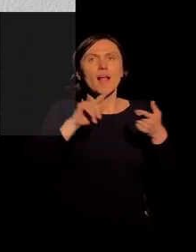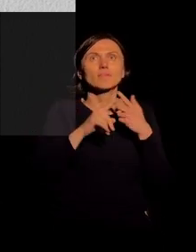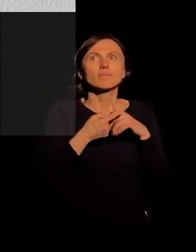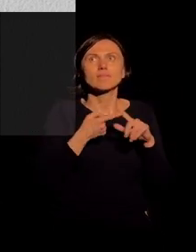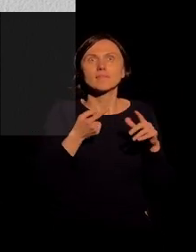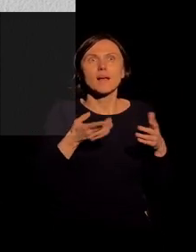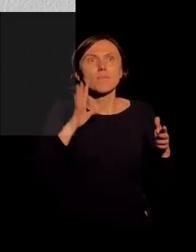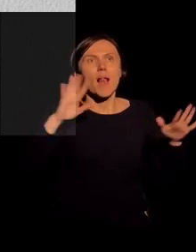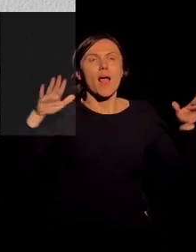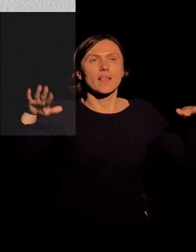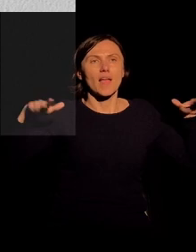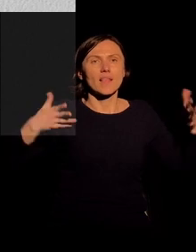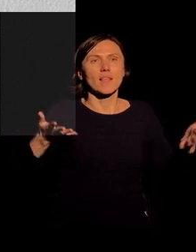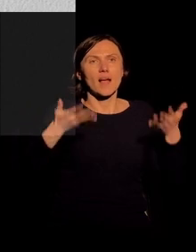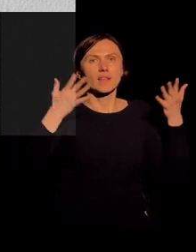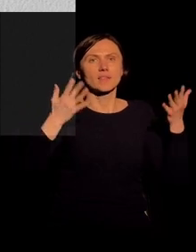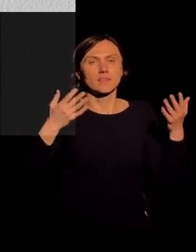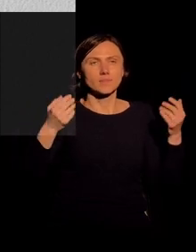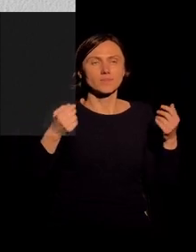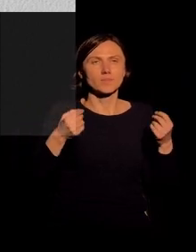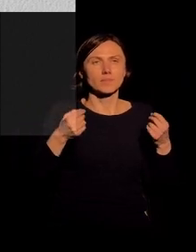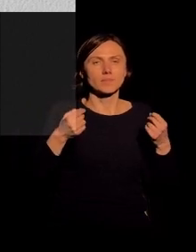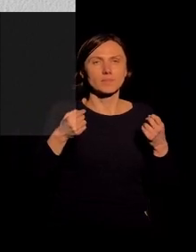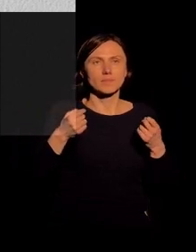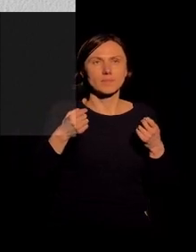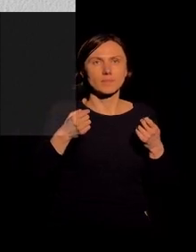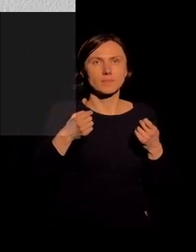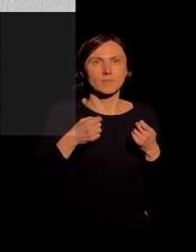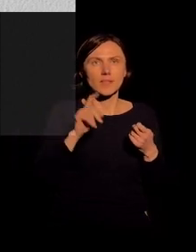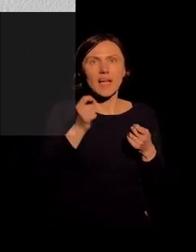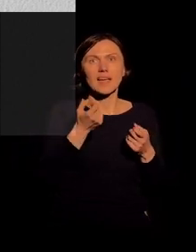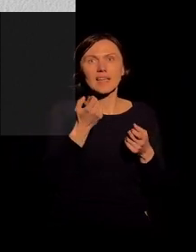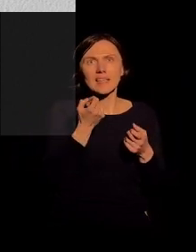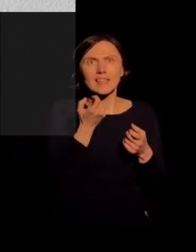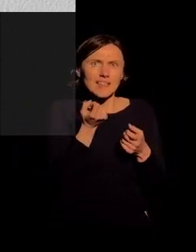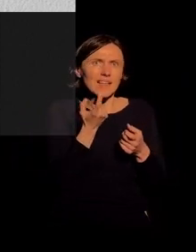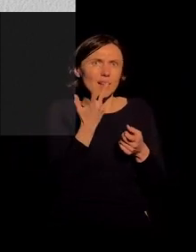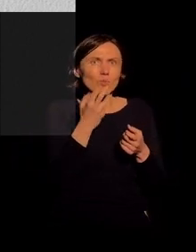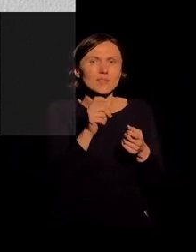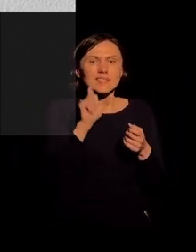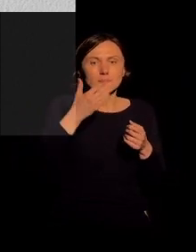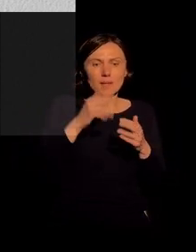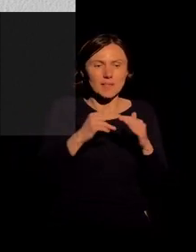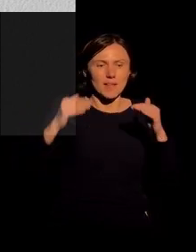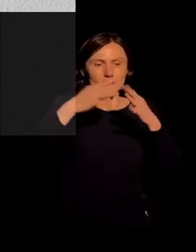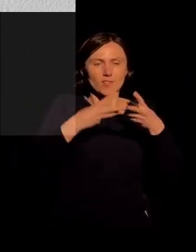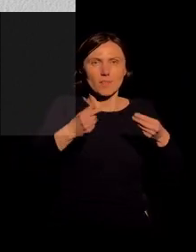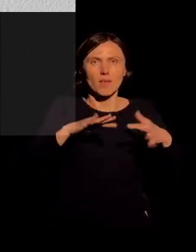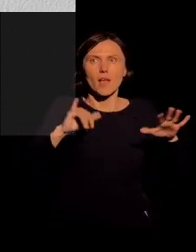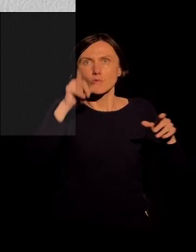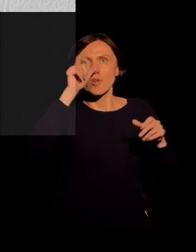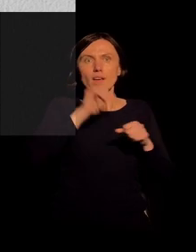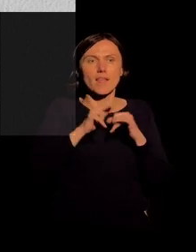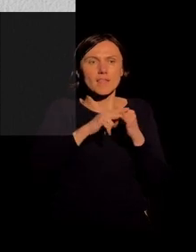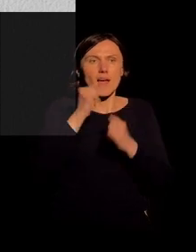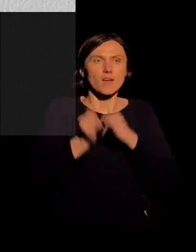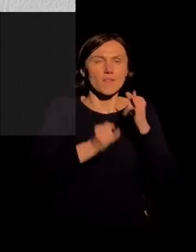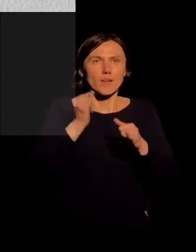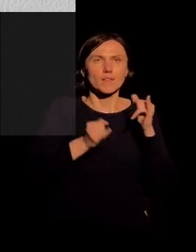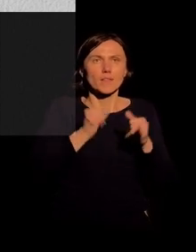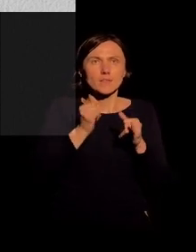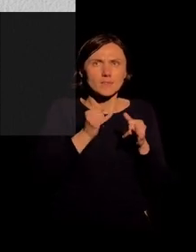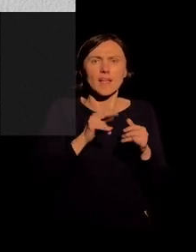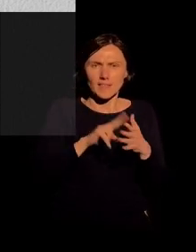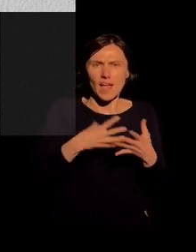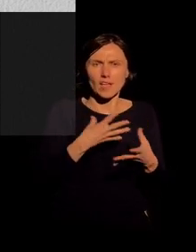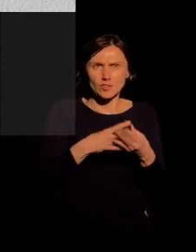takiego takiej jakiejś ulotności, tego właśnie tych kilku, no, kilkunastu centymetrów nad ziemią, kiedy człowiek jest na tym rowerze, no niby